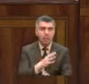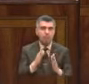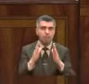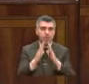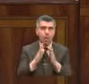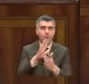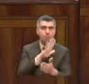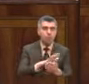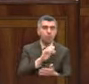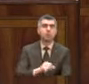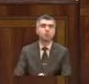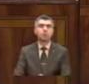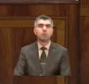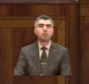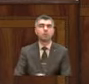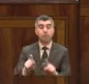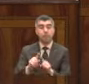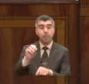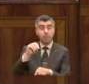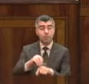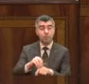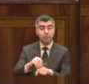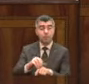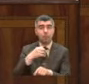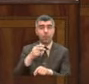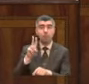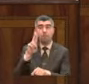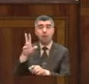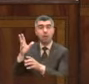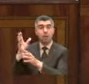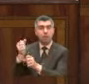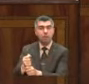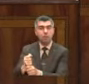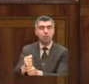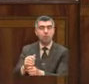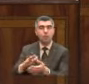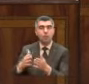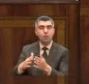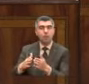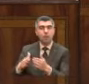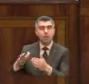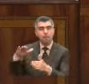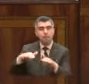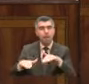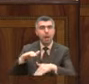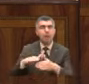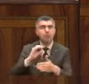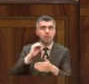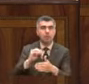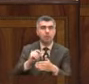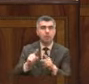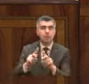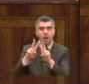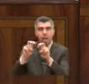ثم نحن بصدد إعداد خارطة كما طلب صاحب الجلالة حفظه الله كل ما يتعلق بالطاقات البحرية، وأعددنا الاستراتيجية ديال البحث